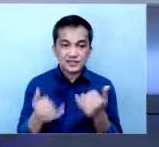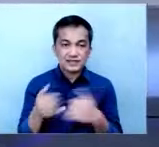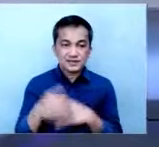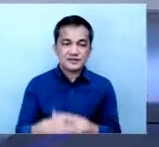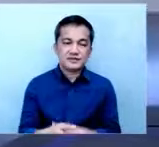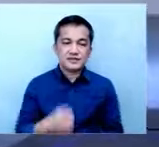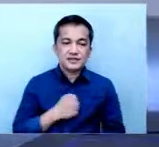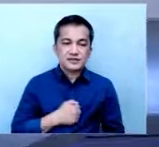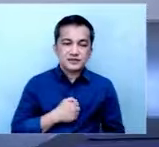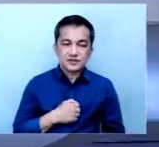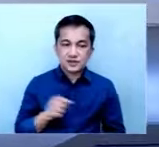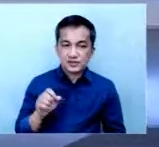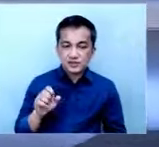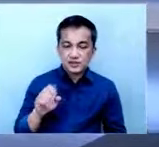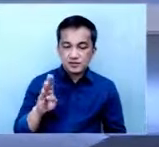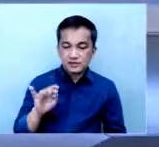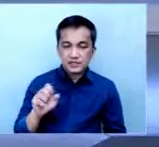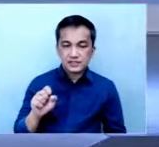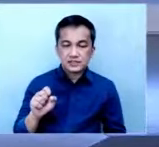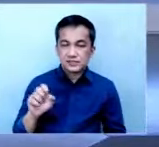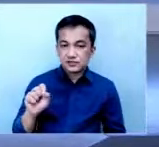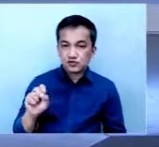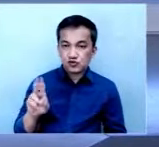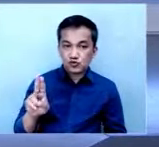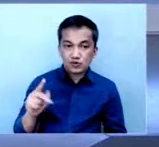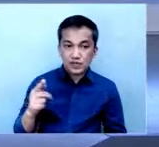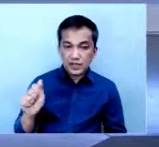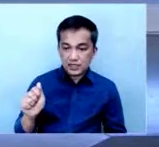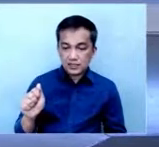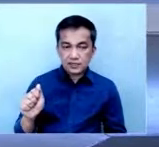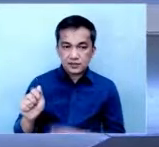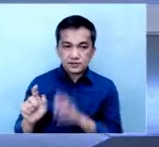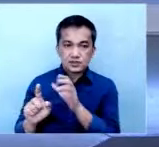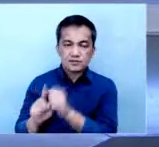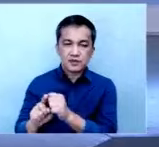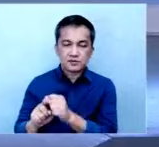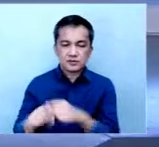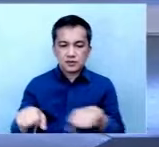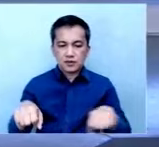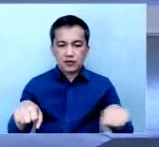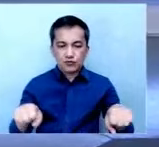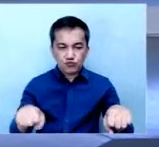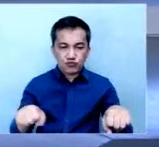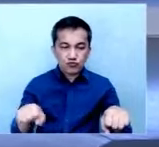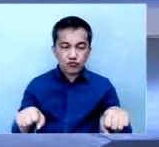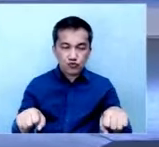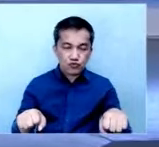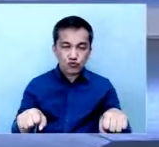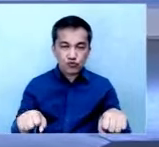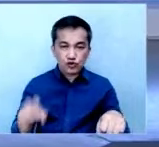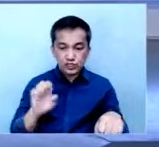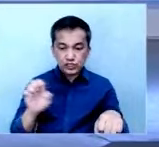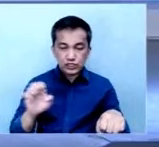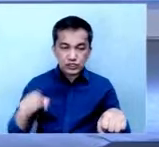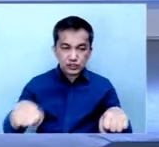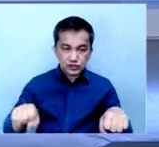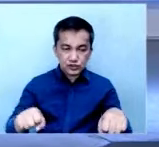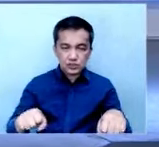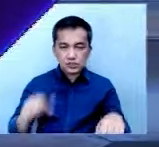nag-sorry si BTS member Suga matapos siyang mahuling nagda-drive ng electronic scooter nang